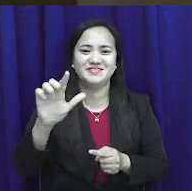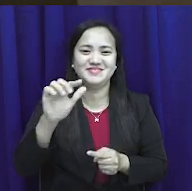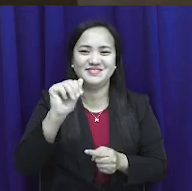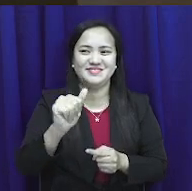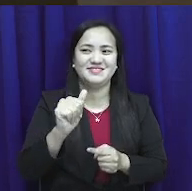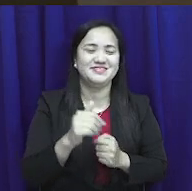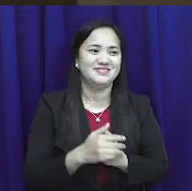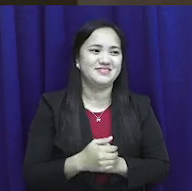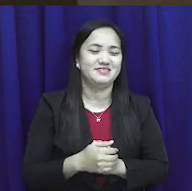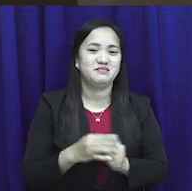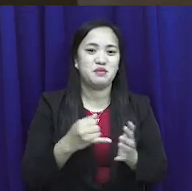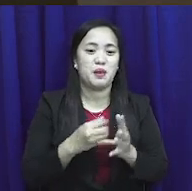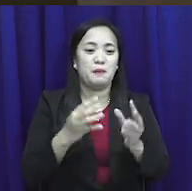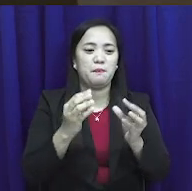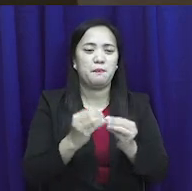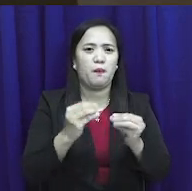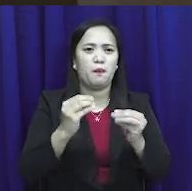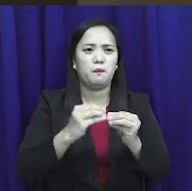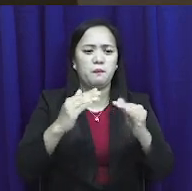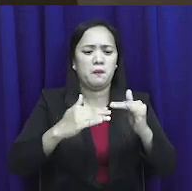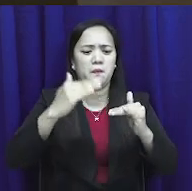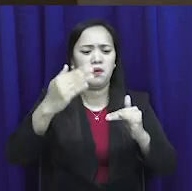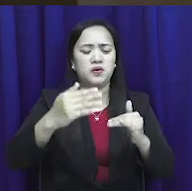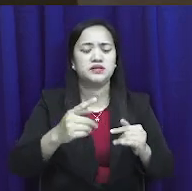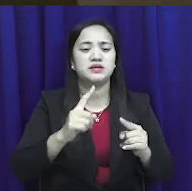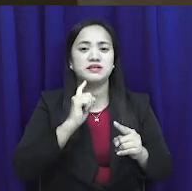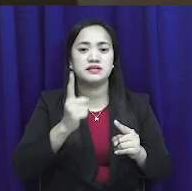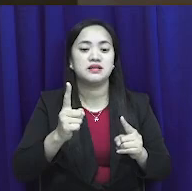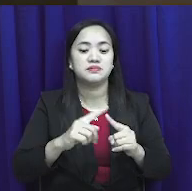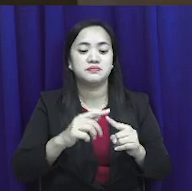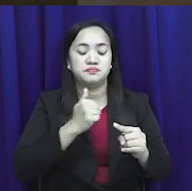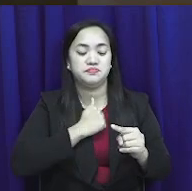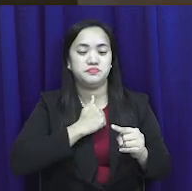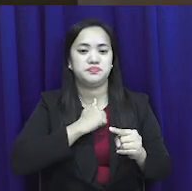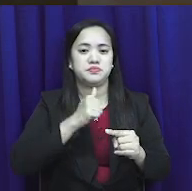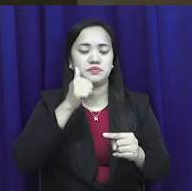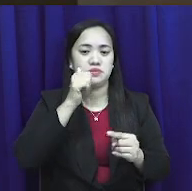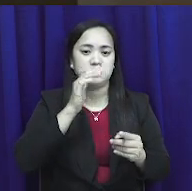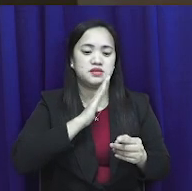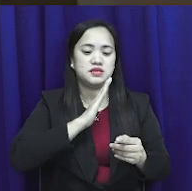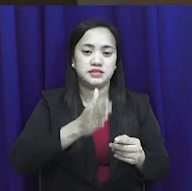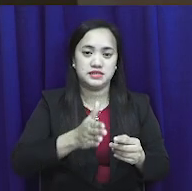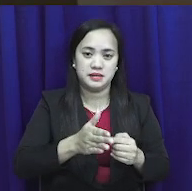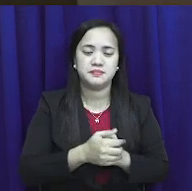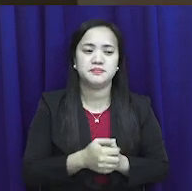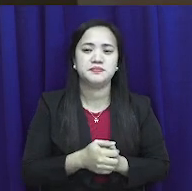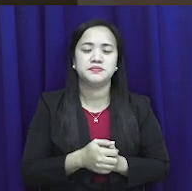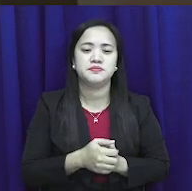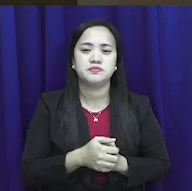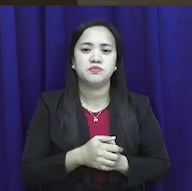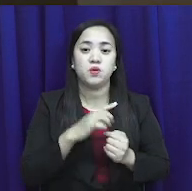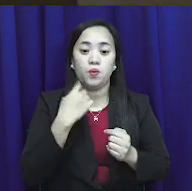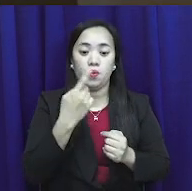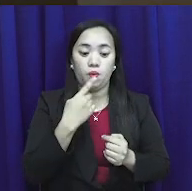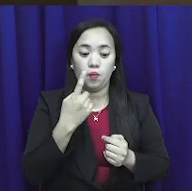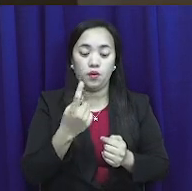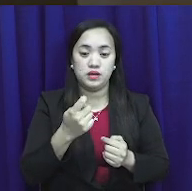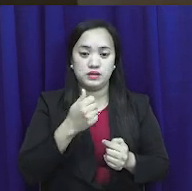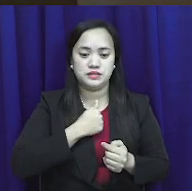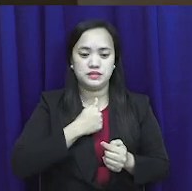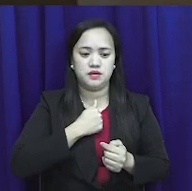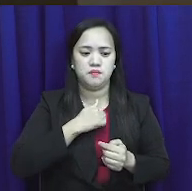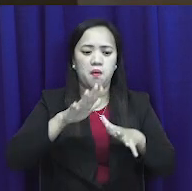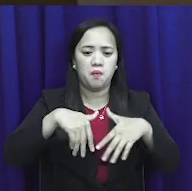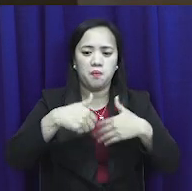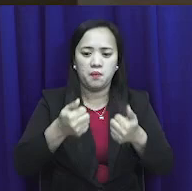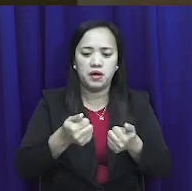eh she was more promoting an Know wom women right now Are more promoting kung sino siya kung anong ganda meron